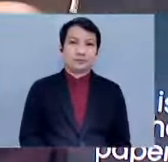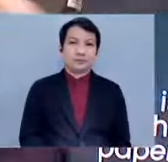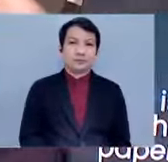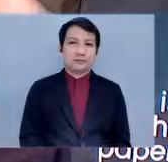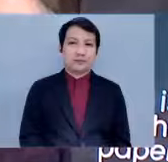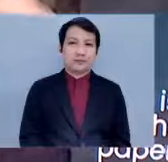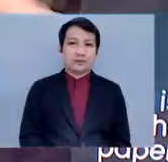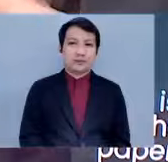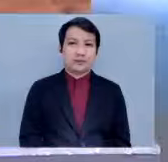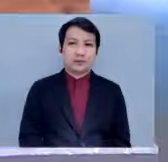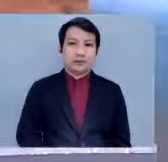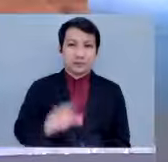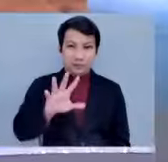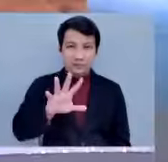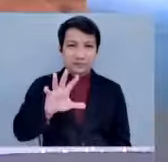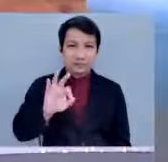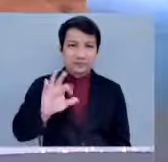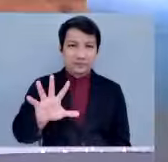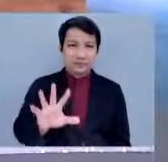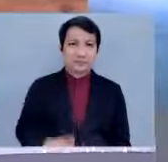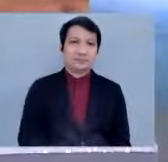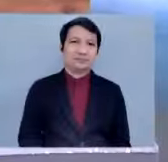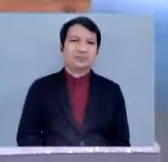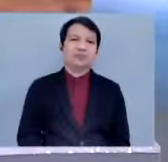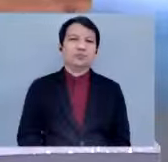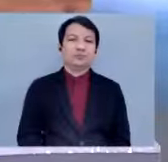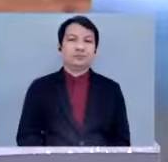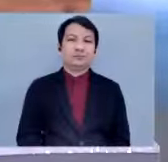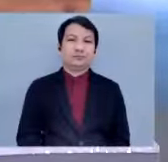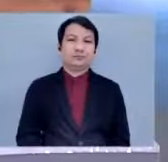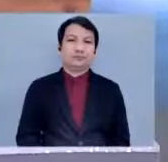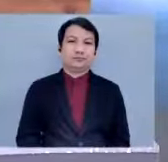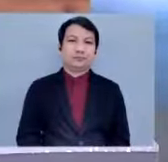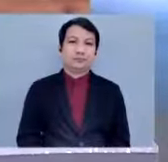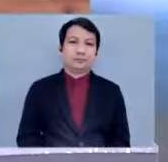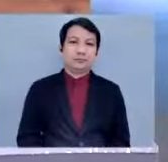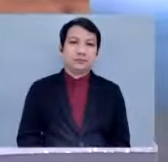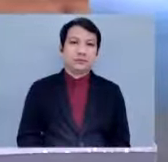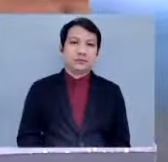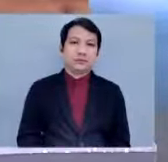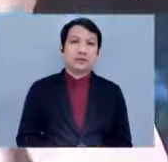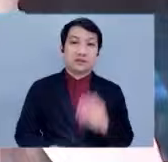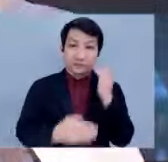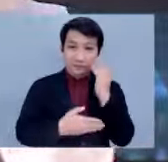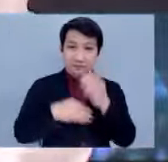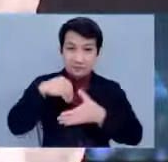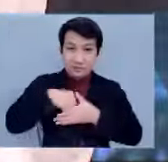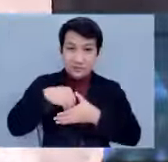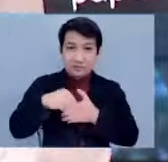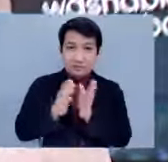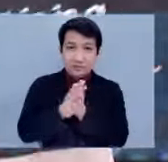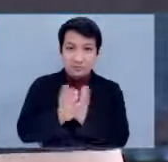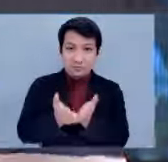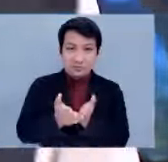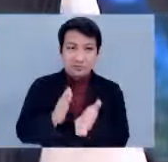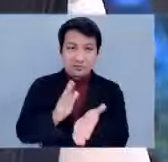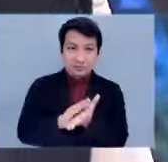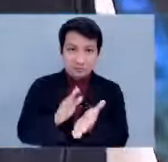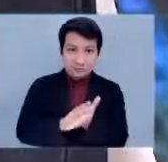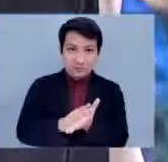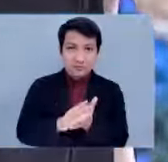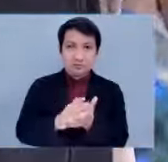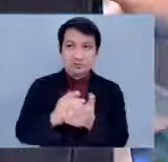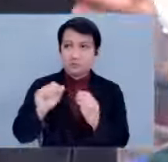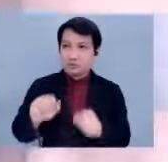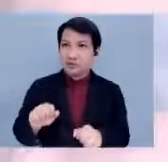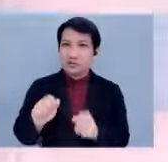is 595. Yes, yes. Ito can fit a book inside. Yes. So pwede siyang medyo school bag, like a notebook